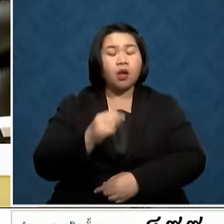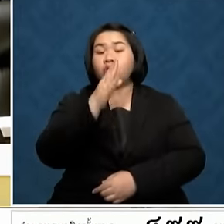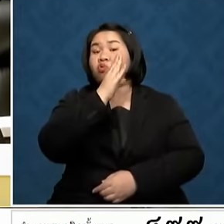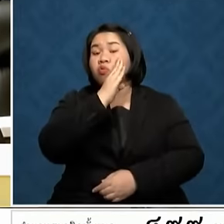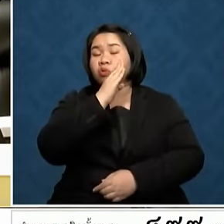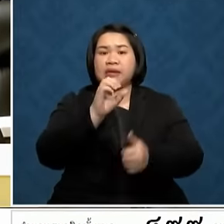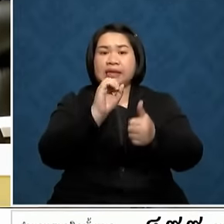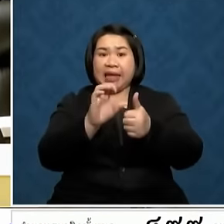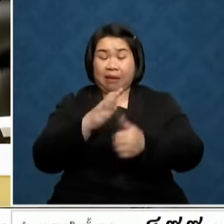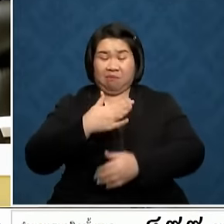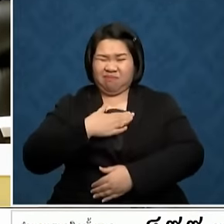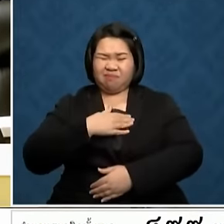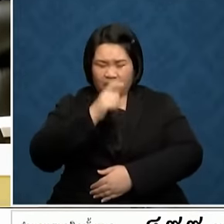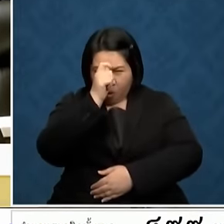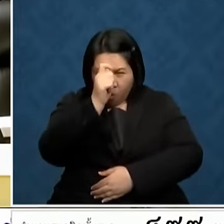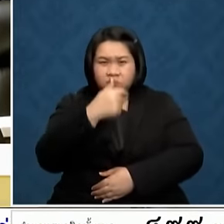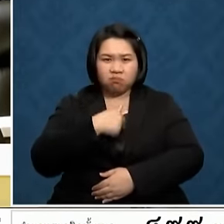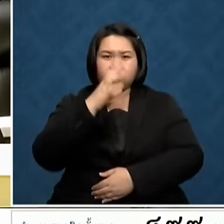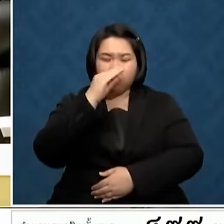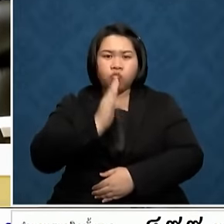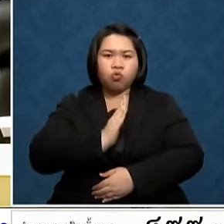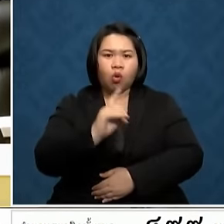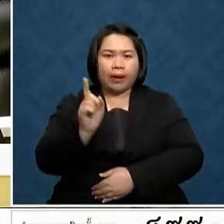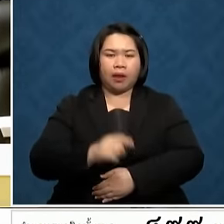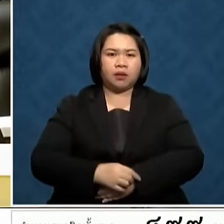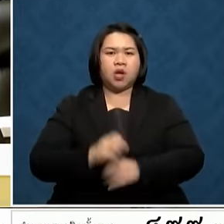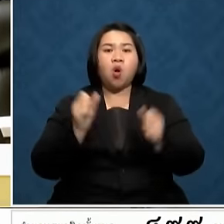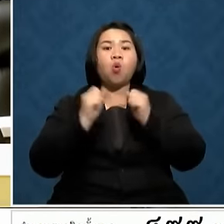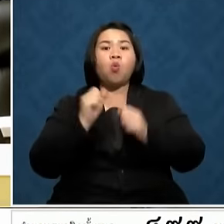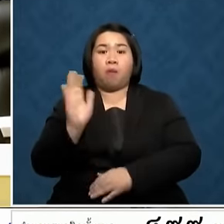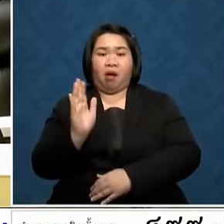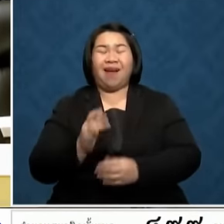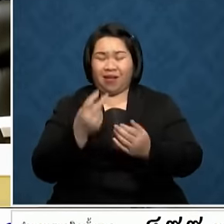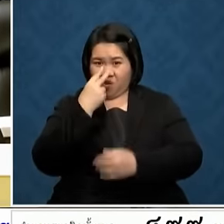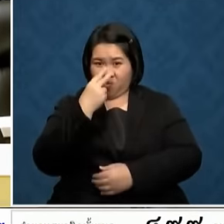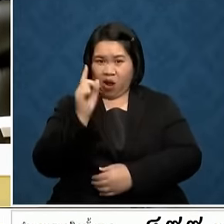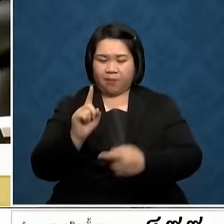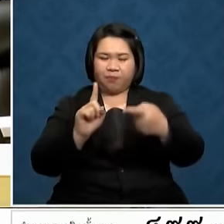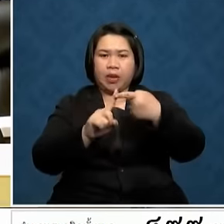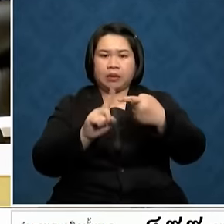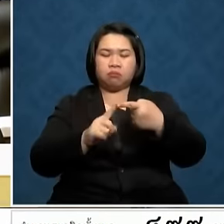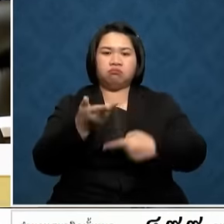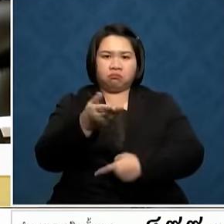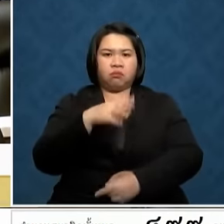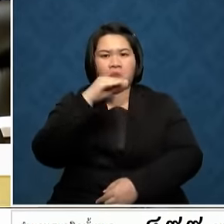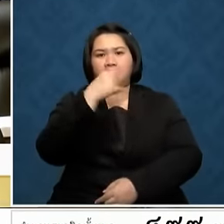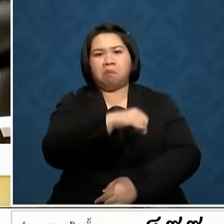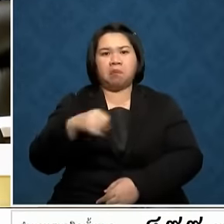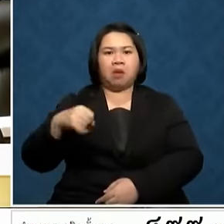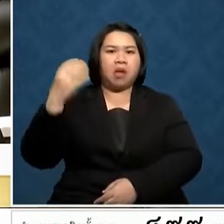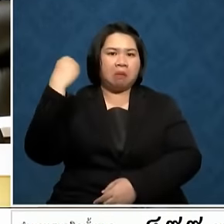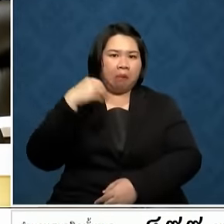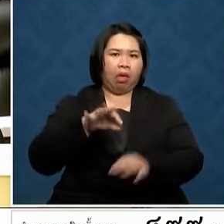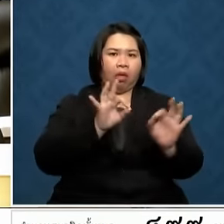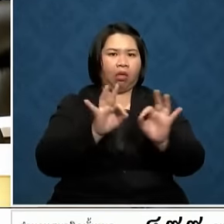จะให้คำแนะนำกตงๆ ดวยคามขอรบเพื่ทำใหท่านไมต้องมความกลวนี้ปกณท 1 ครั้ยมรวท่านเองกผคำพดมาหายครงแล้ว